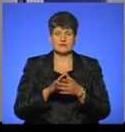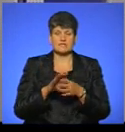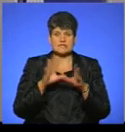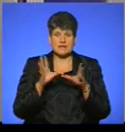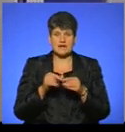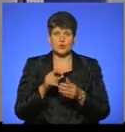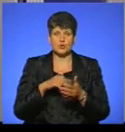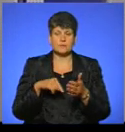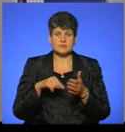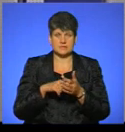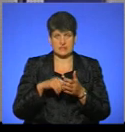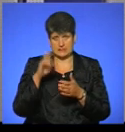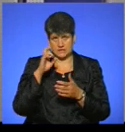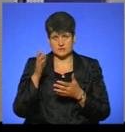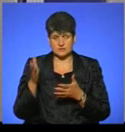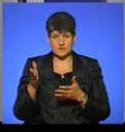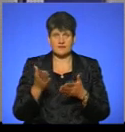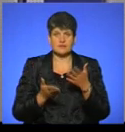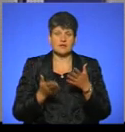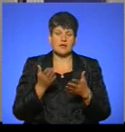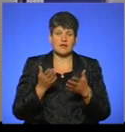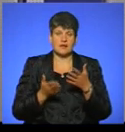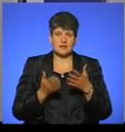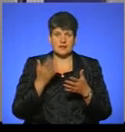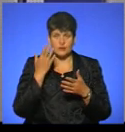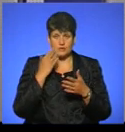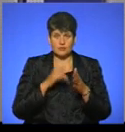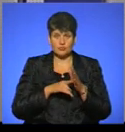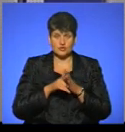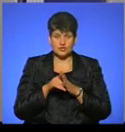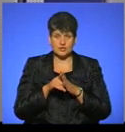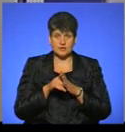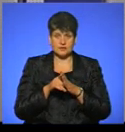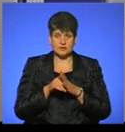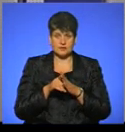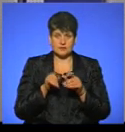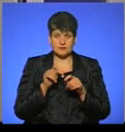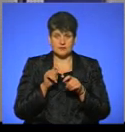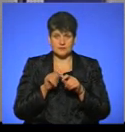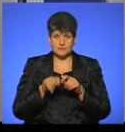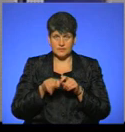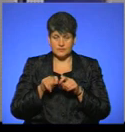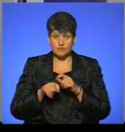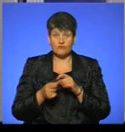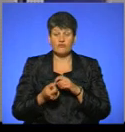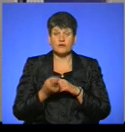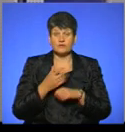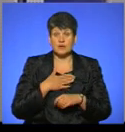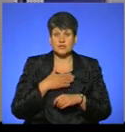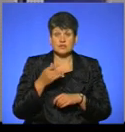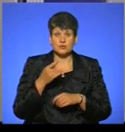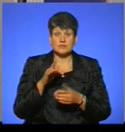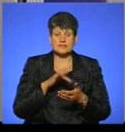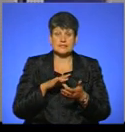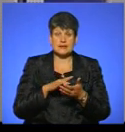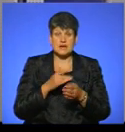комунальні. Але коли почали геологорозвідку робити, то виявилося, що наш Тернопіль, центральна